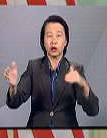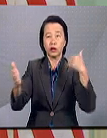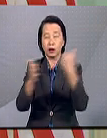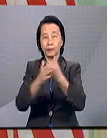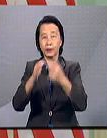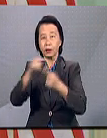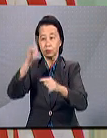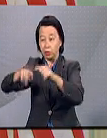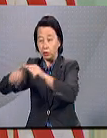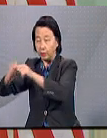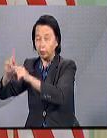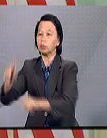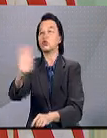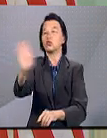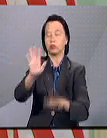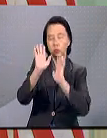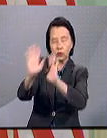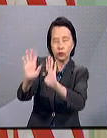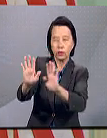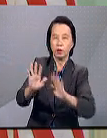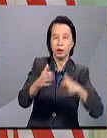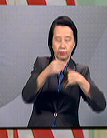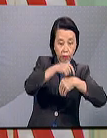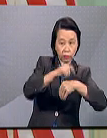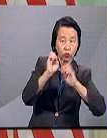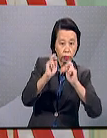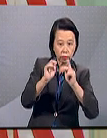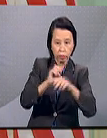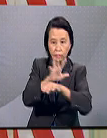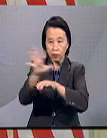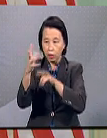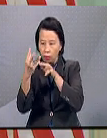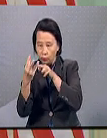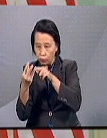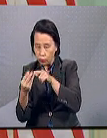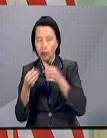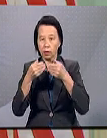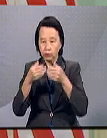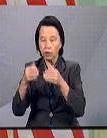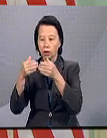bila-bila pun tidak boleh. InsyaAllah sampai masa je kita benarkan. Kalau dulu,